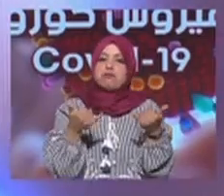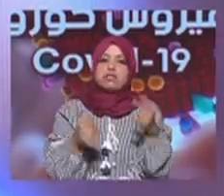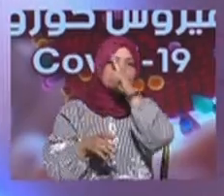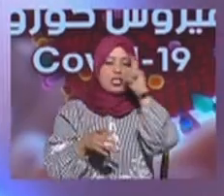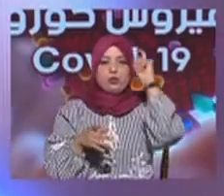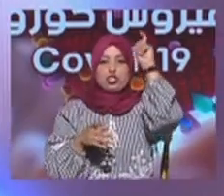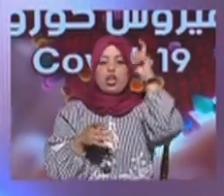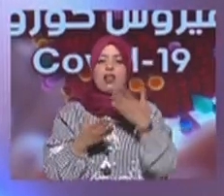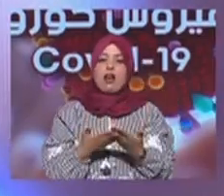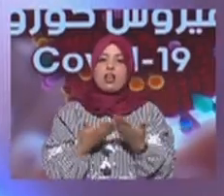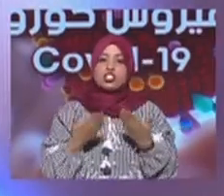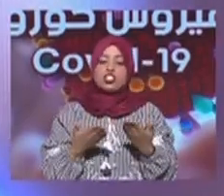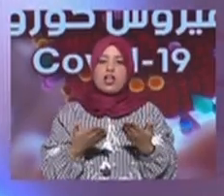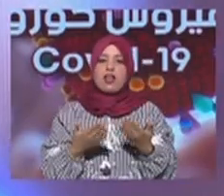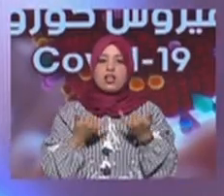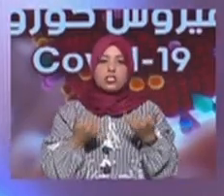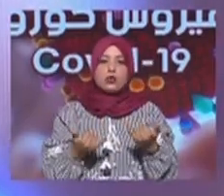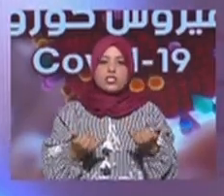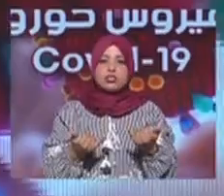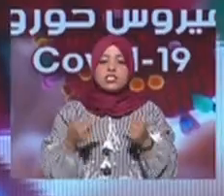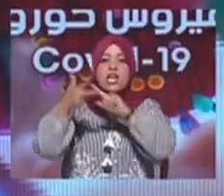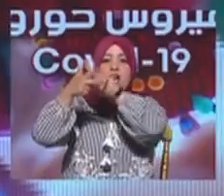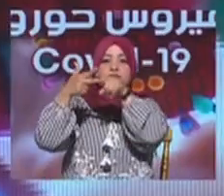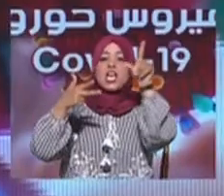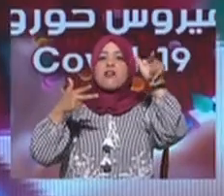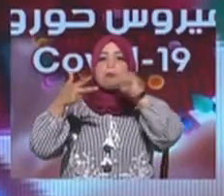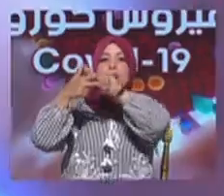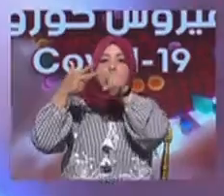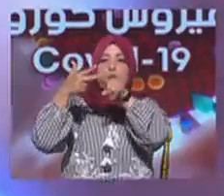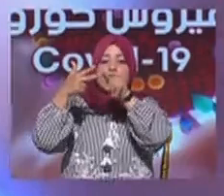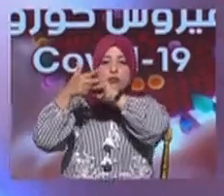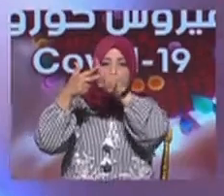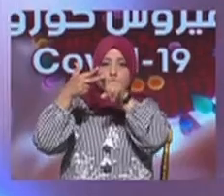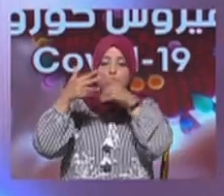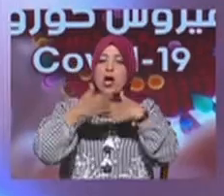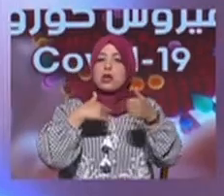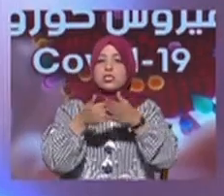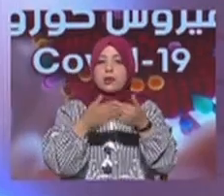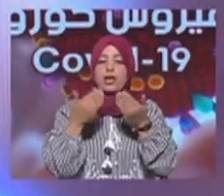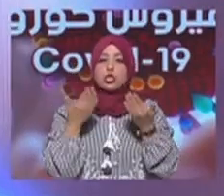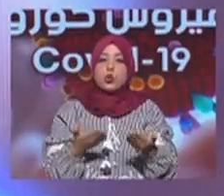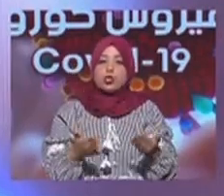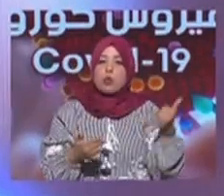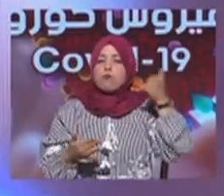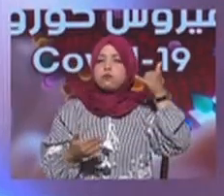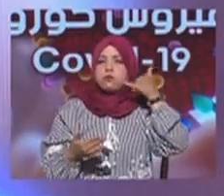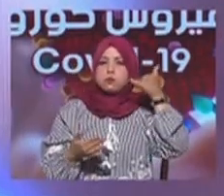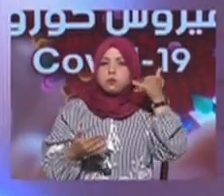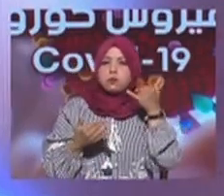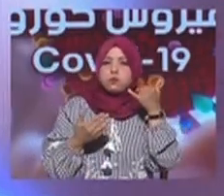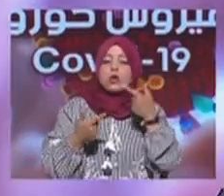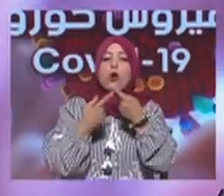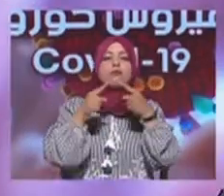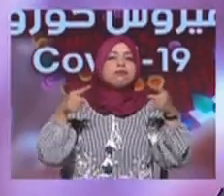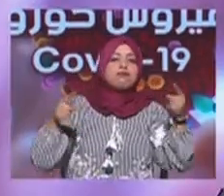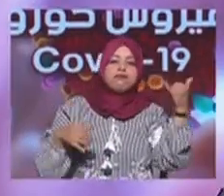الله ويعجينا باش يجيبوه. موجود فما ثلاثه 3 اباري في تونس. وهنا قاعدين نعملوا في اتصالات مع زميلتنا. انا من هوني نهار